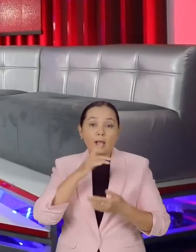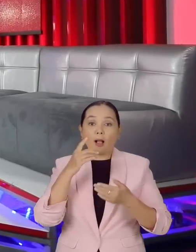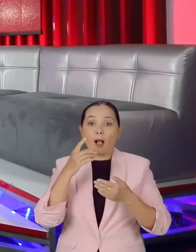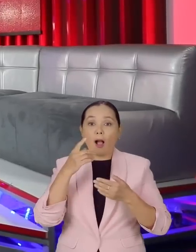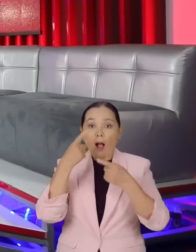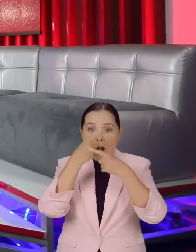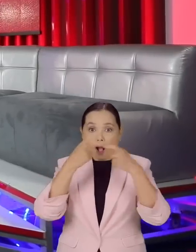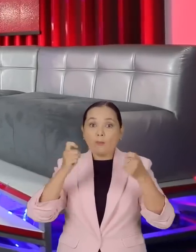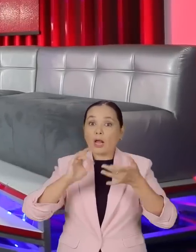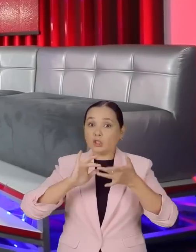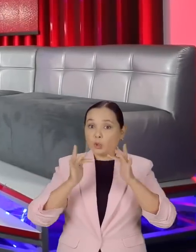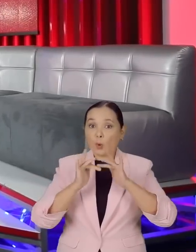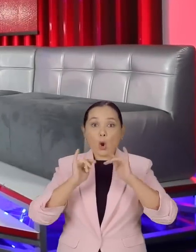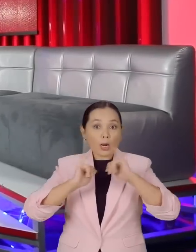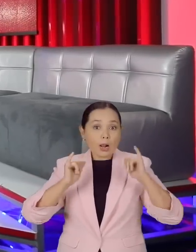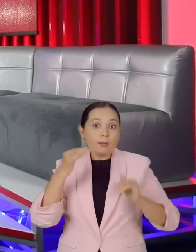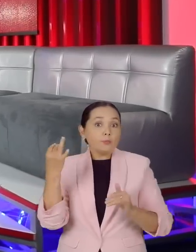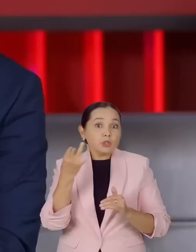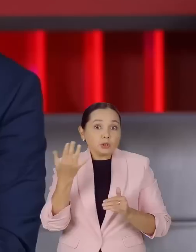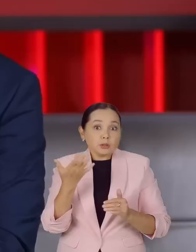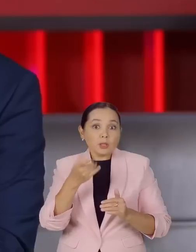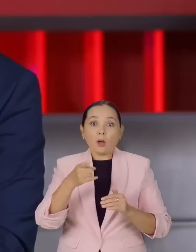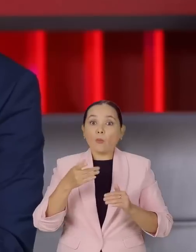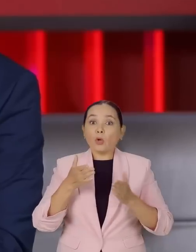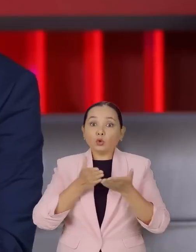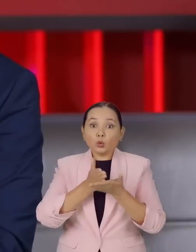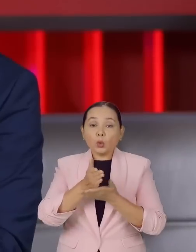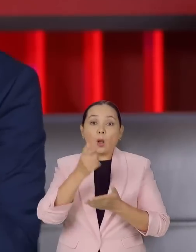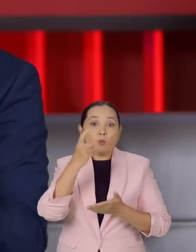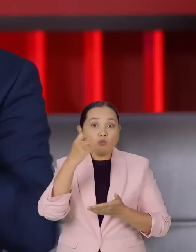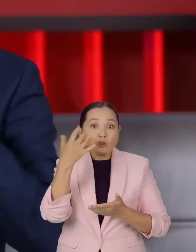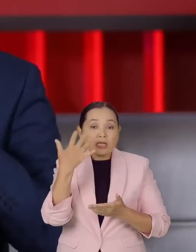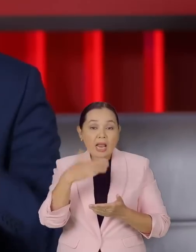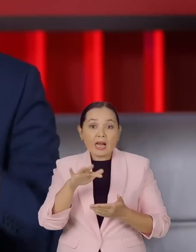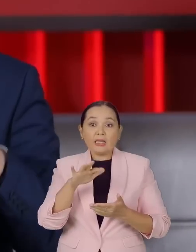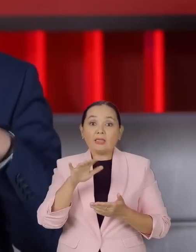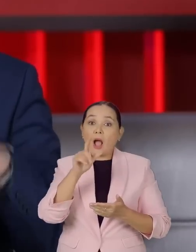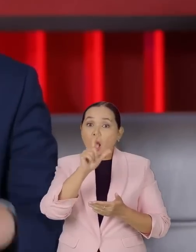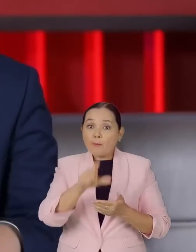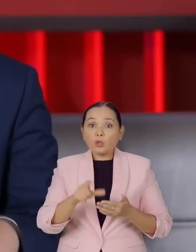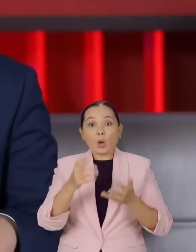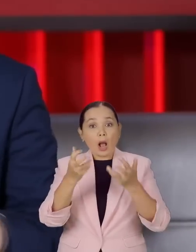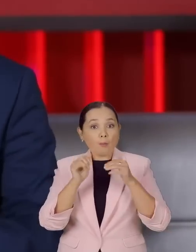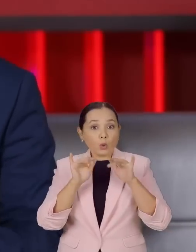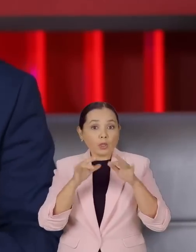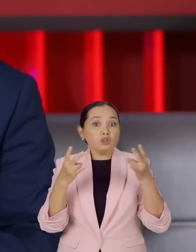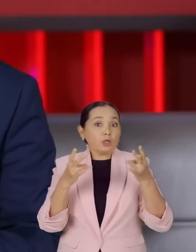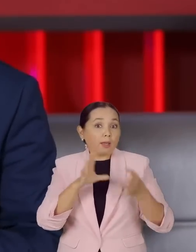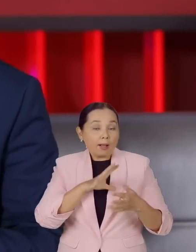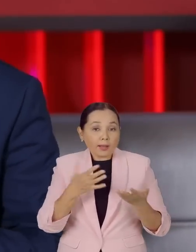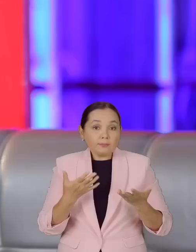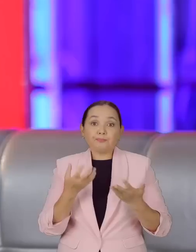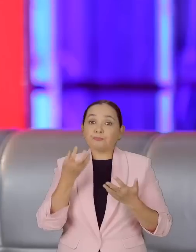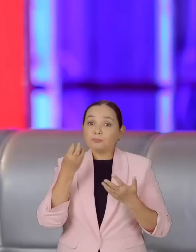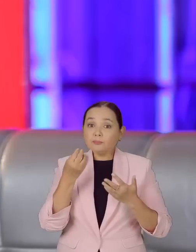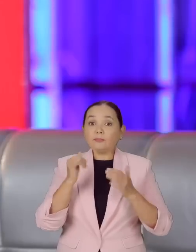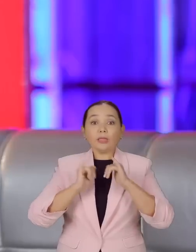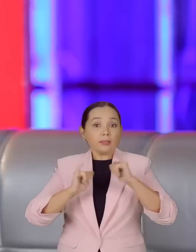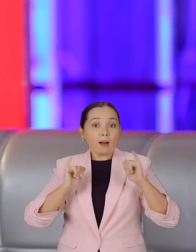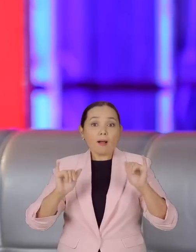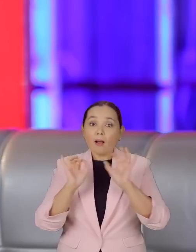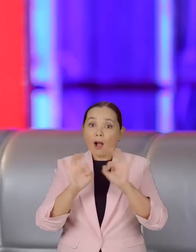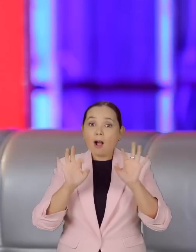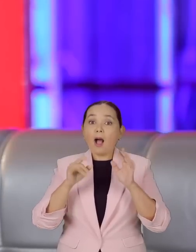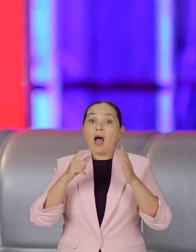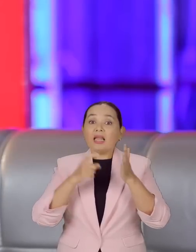ijtimoiy tarmoqlarda ommalashdi. Eng qizig'i, ana shu yo'nalishga 150 ta abituriyent qabul qilinishi kerak edi. Yana tarqalgan xabarda